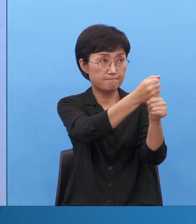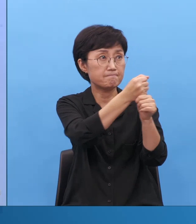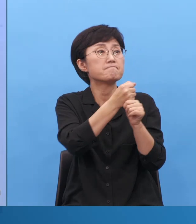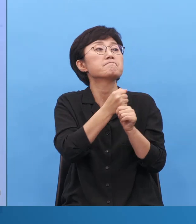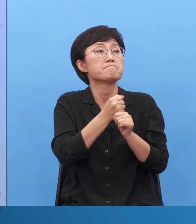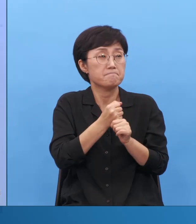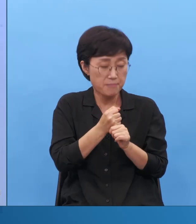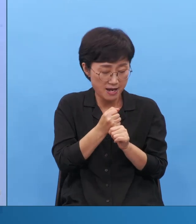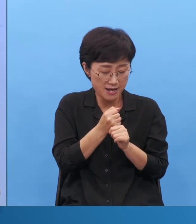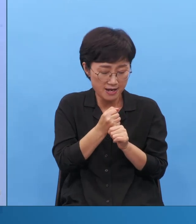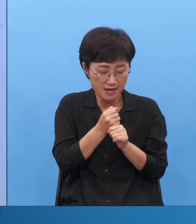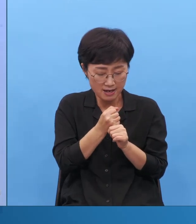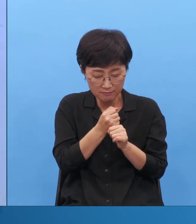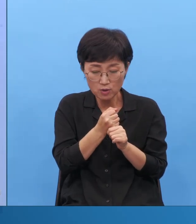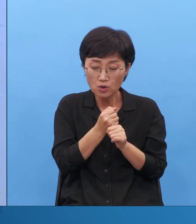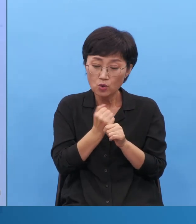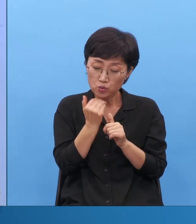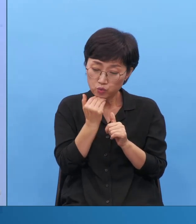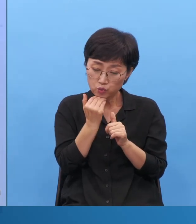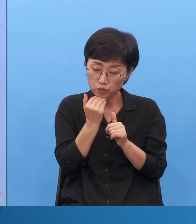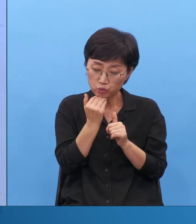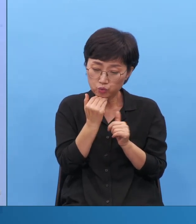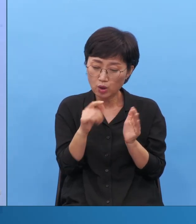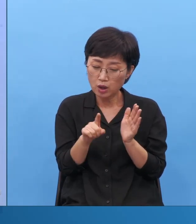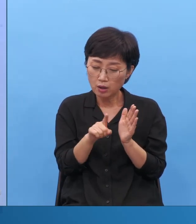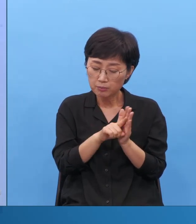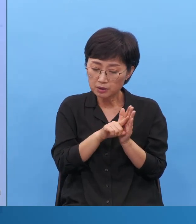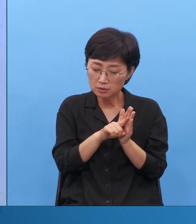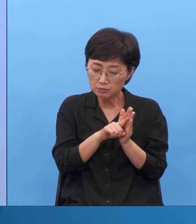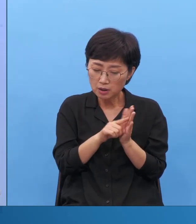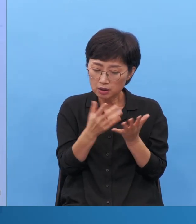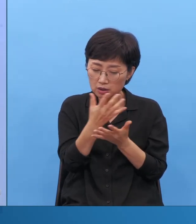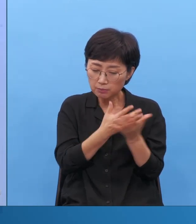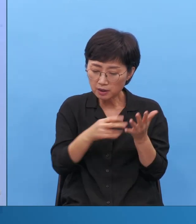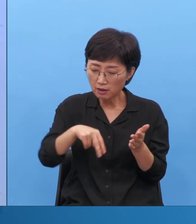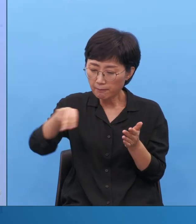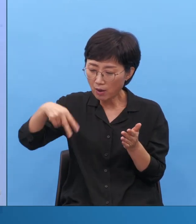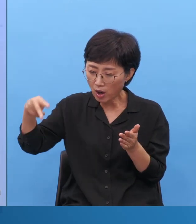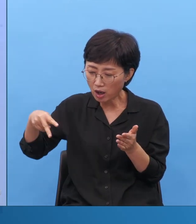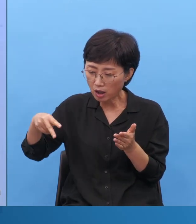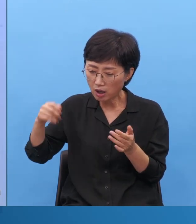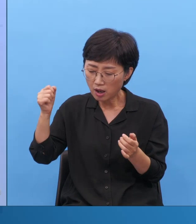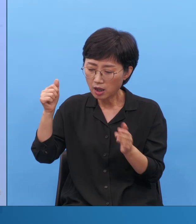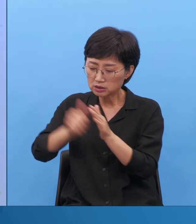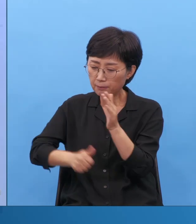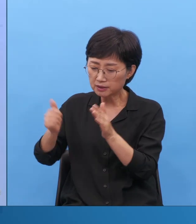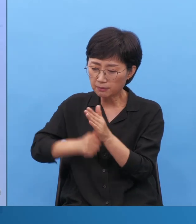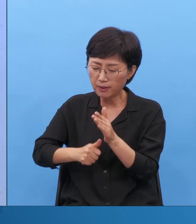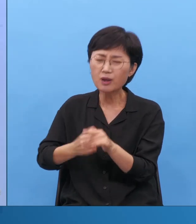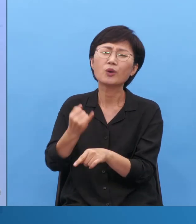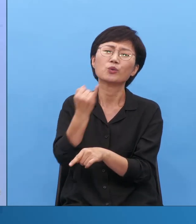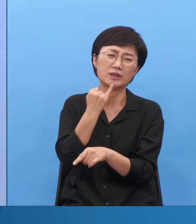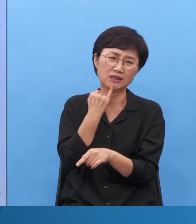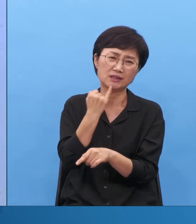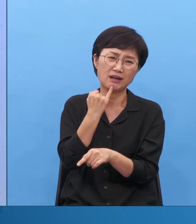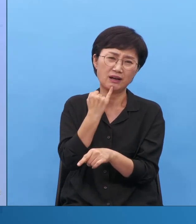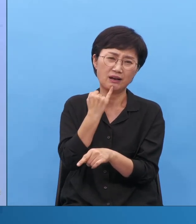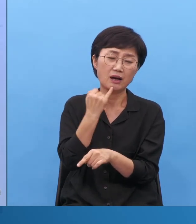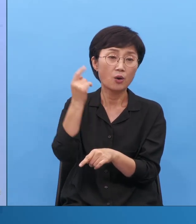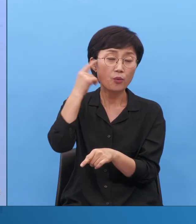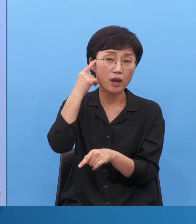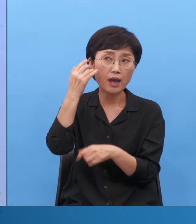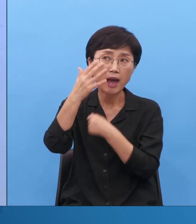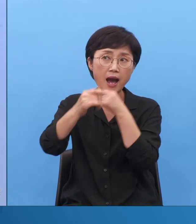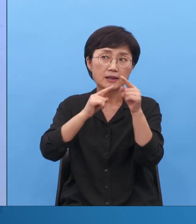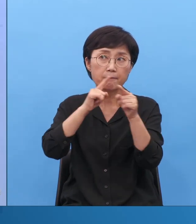많아요. There's so many remnants who are holding firmly to the upright word of God. 뭐 어른들 뭐 시험 들고 엉뚱하는데 애들 그렇지 않은 아이들 말씀만 딱